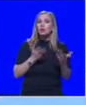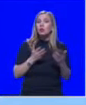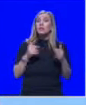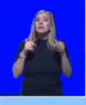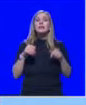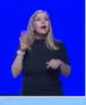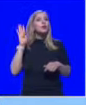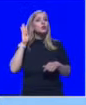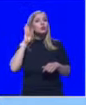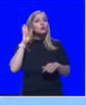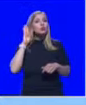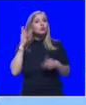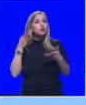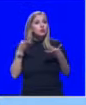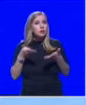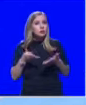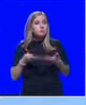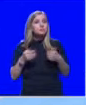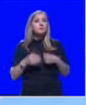сега слушах и